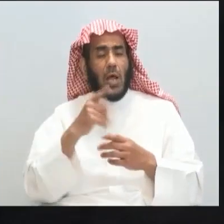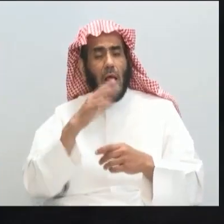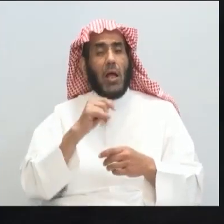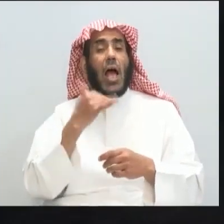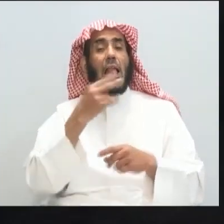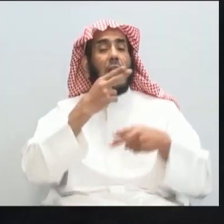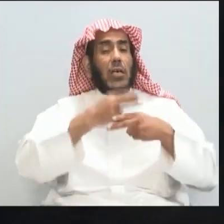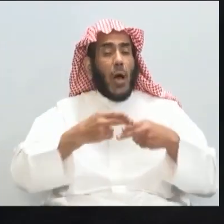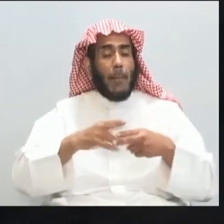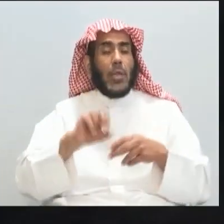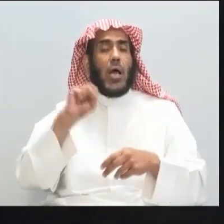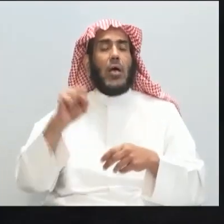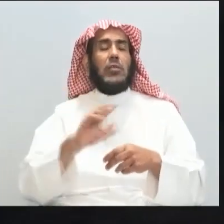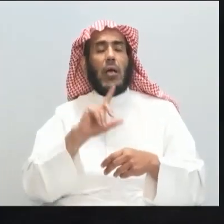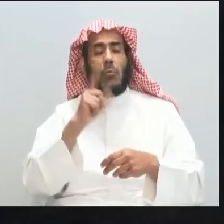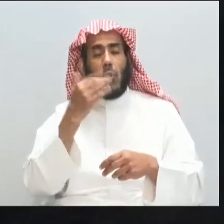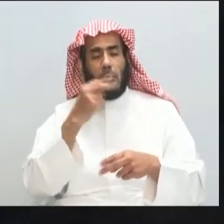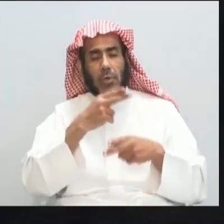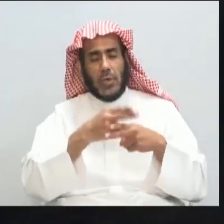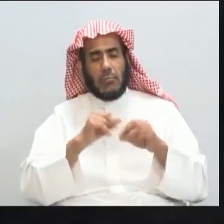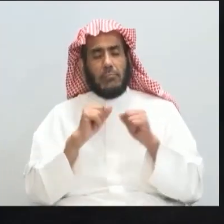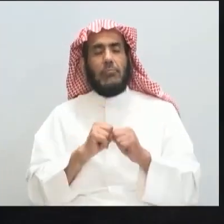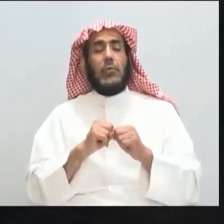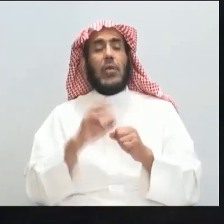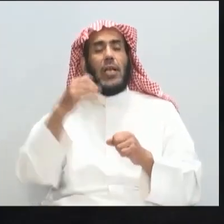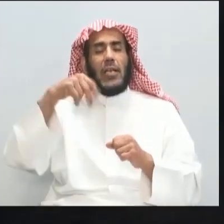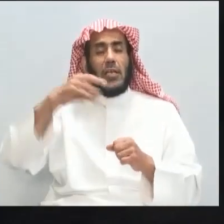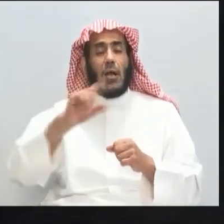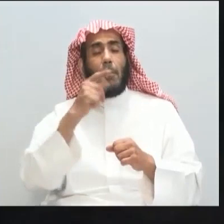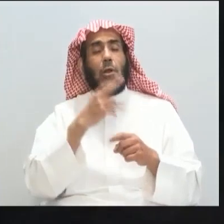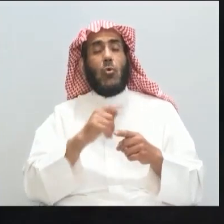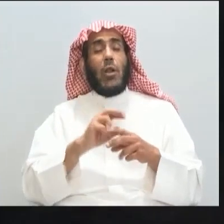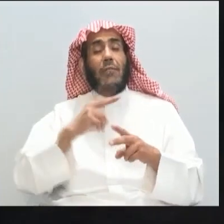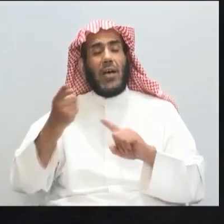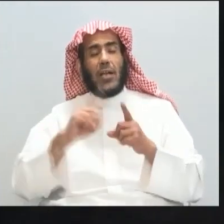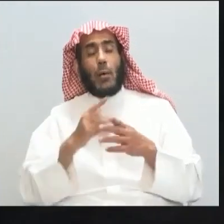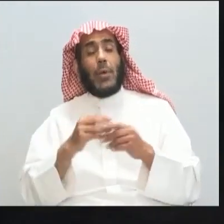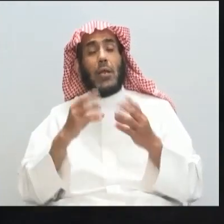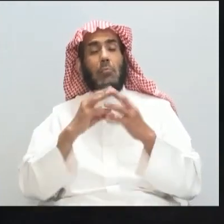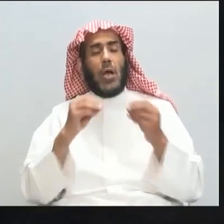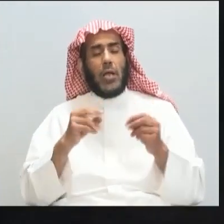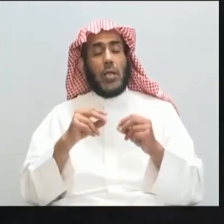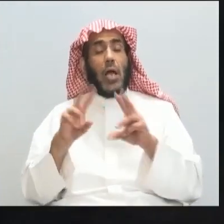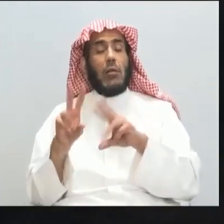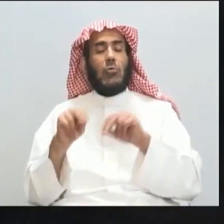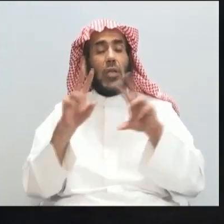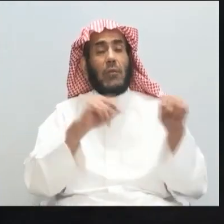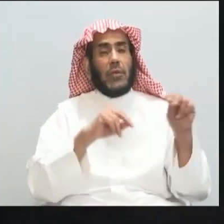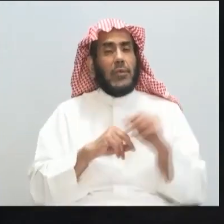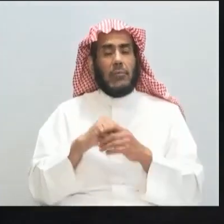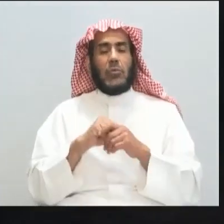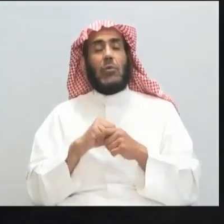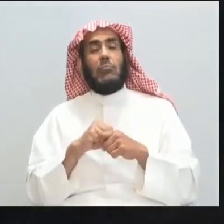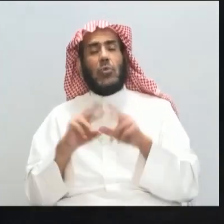الاعراب وهذه خاصه باللغه العربيه كما عرفنا وخص بها العرب الذي هو الفارق بين المعاني المتكافئه المعاني